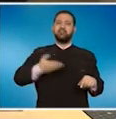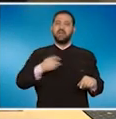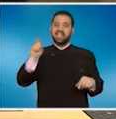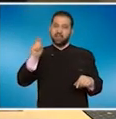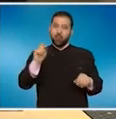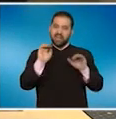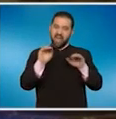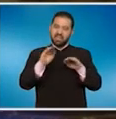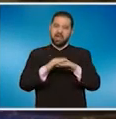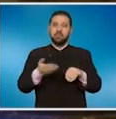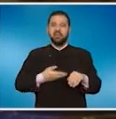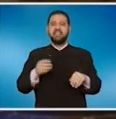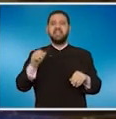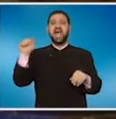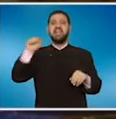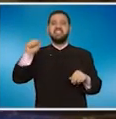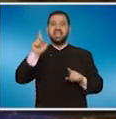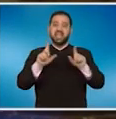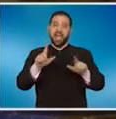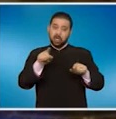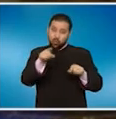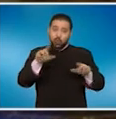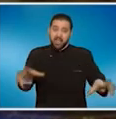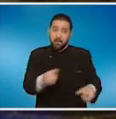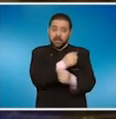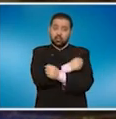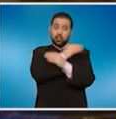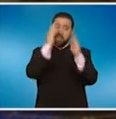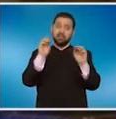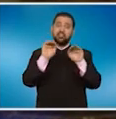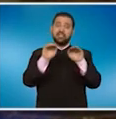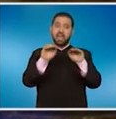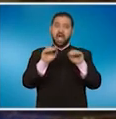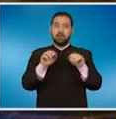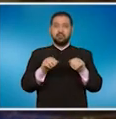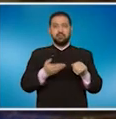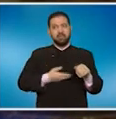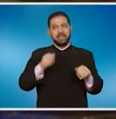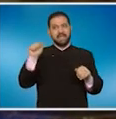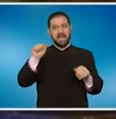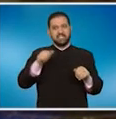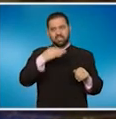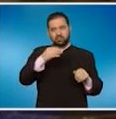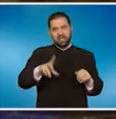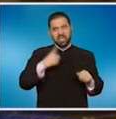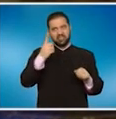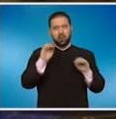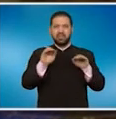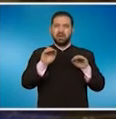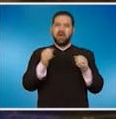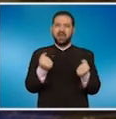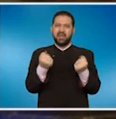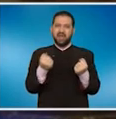părintele Arsenie Papacioc dacă se mântuiește. Și părintele Arsenie spune, Asta e un cuvânt greu, e o întrebare foarte